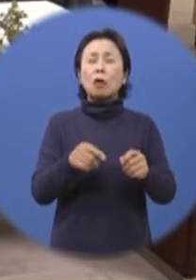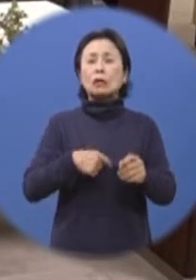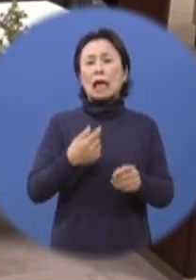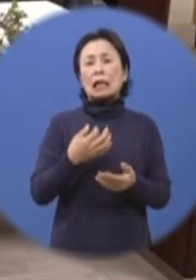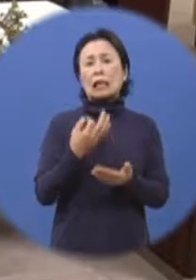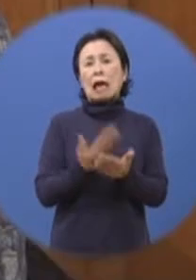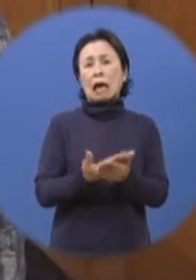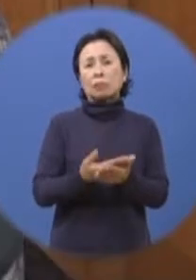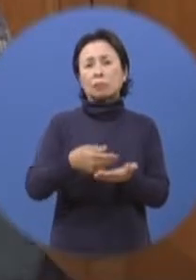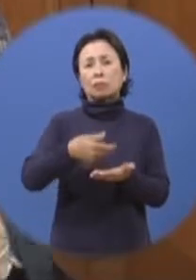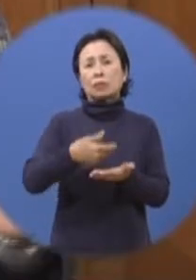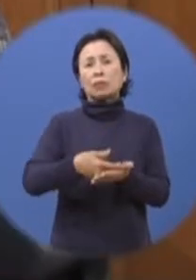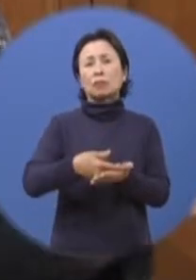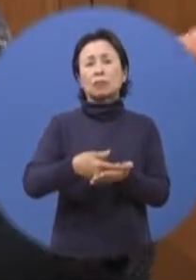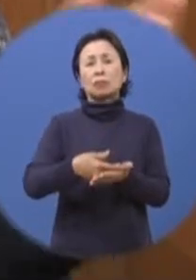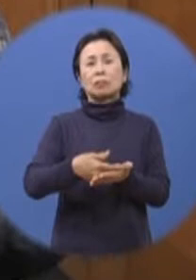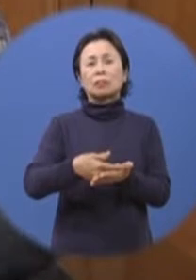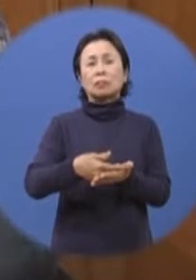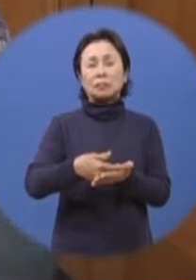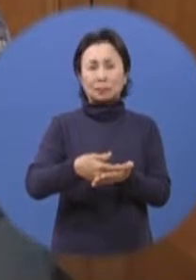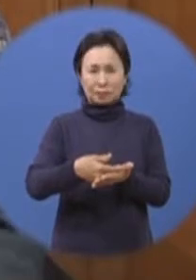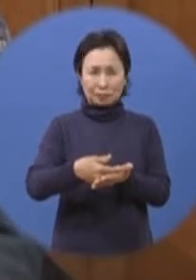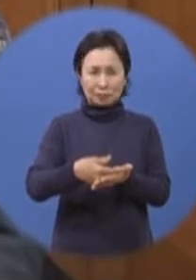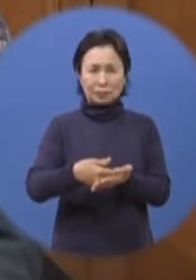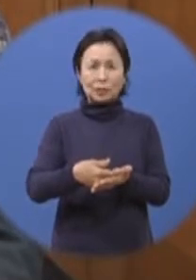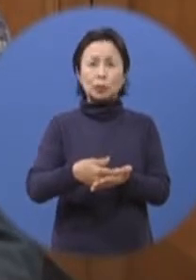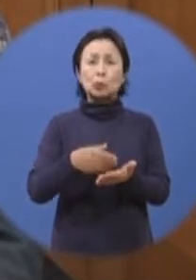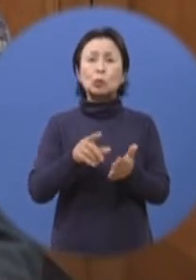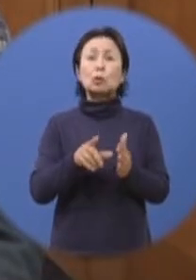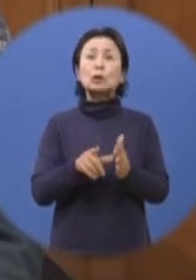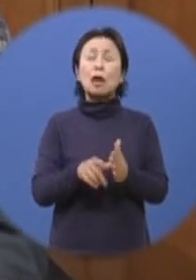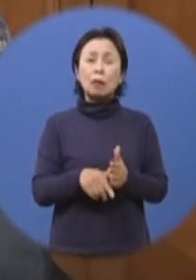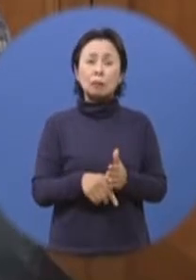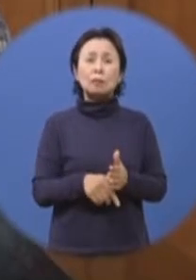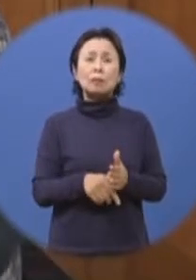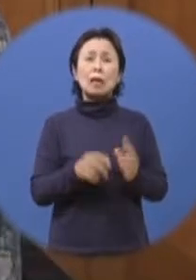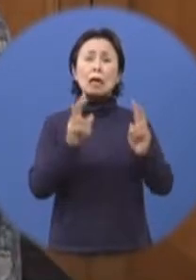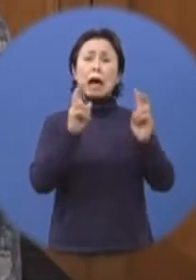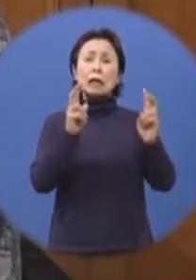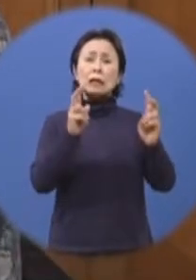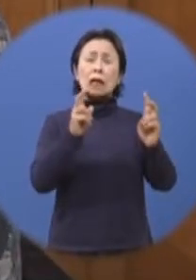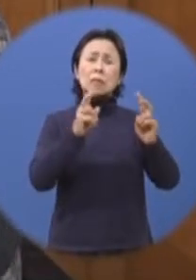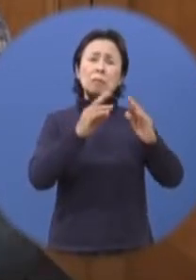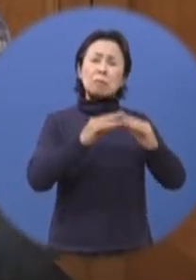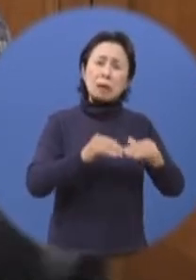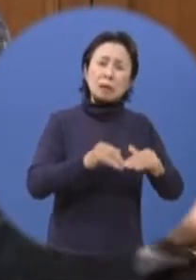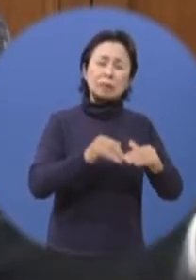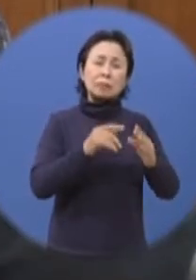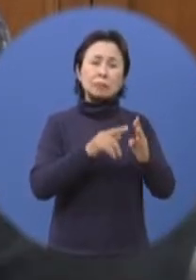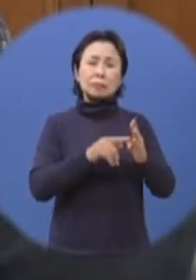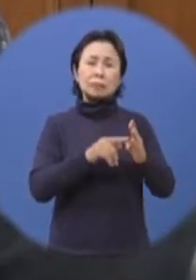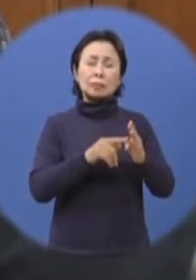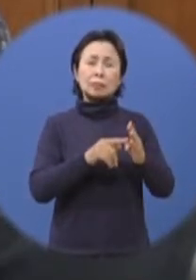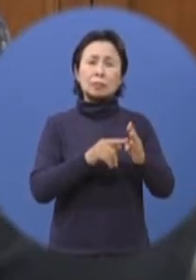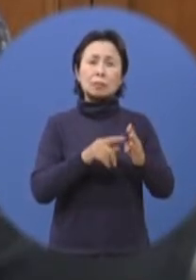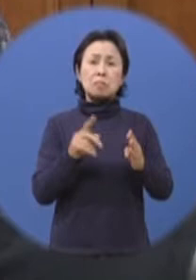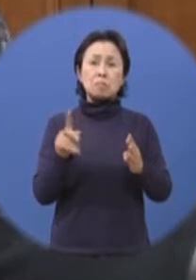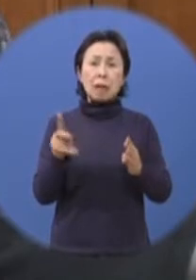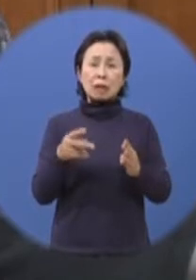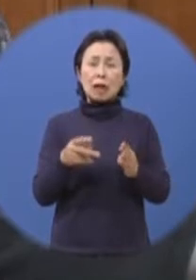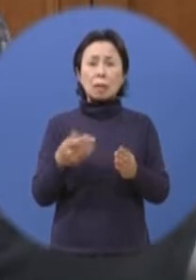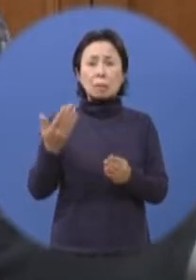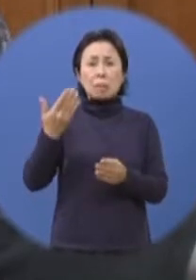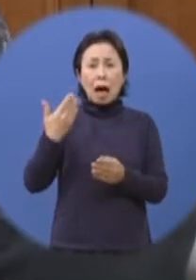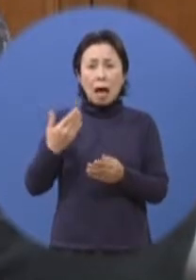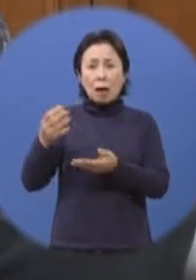ことで a従来の制度そうするとね会社うまくいかないそれからさらに馬への